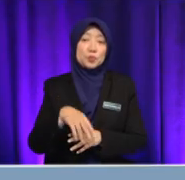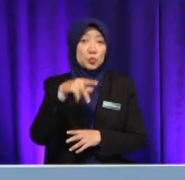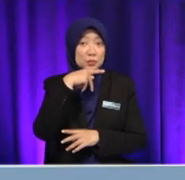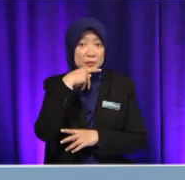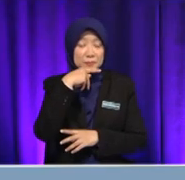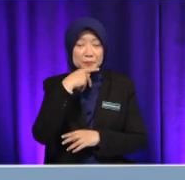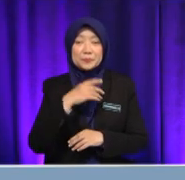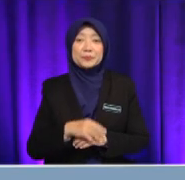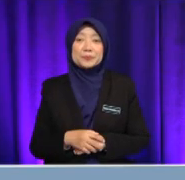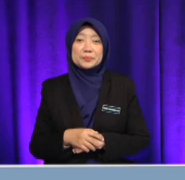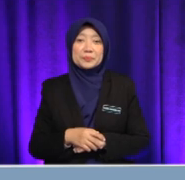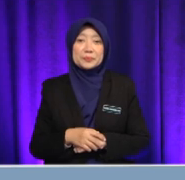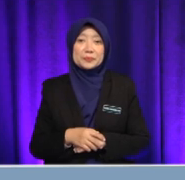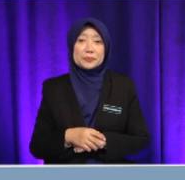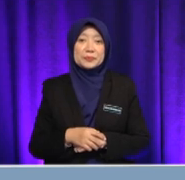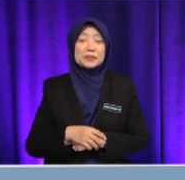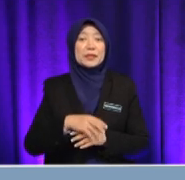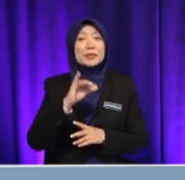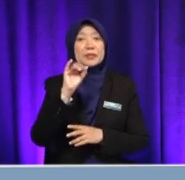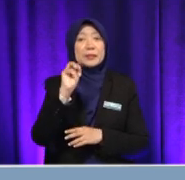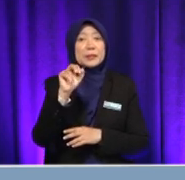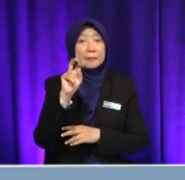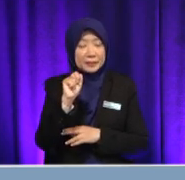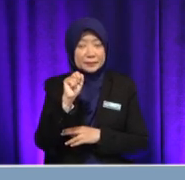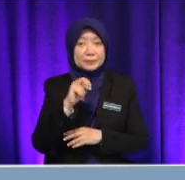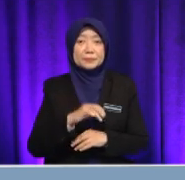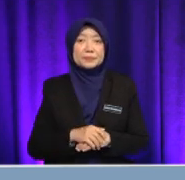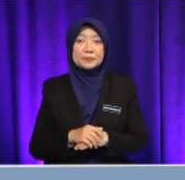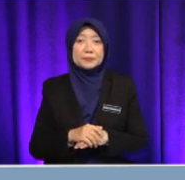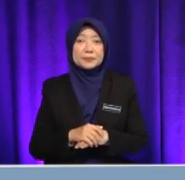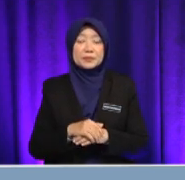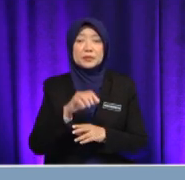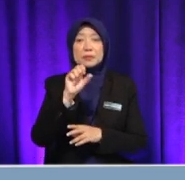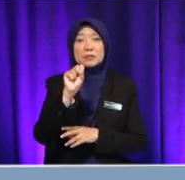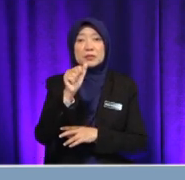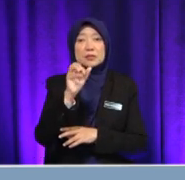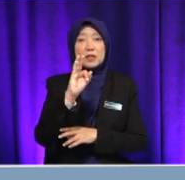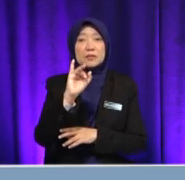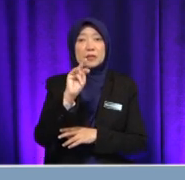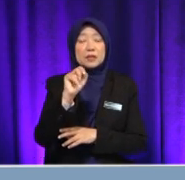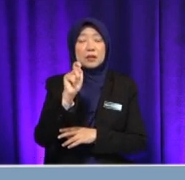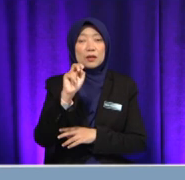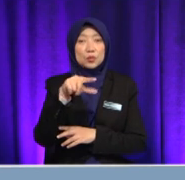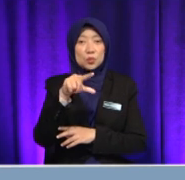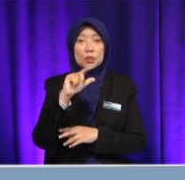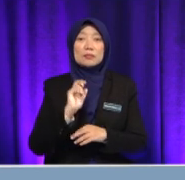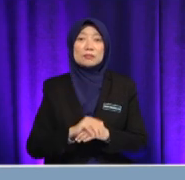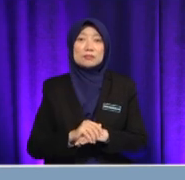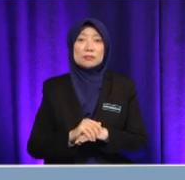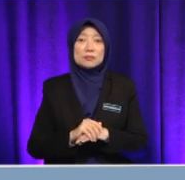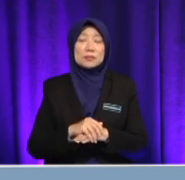oke yang kedua Iman Aina nah yang ketiga Safinatun najihah dan yang keempat